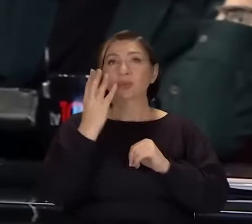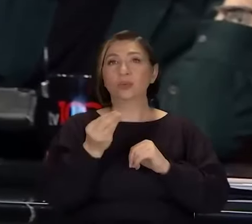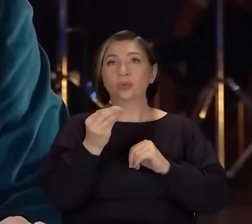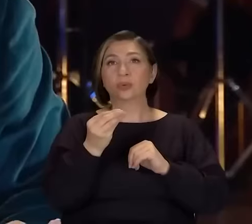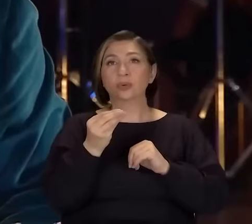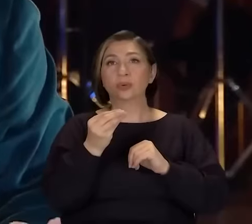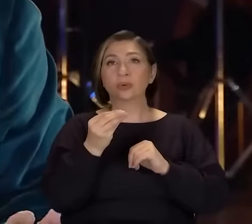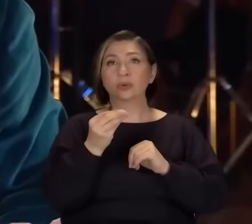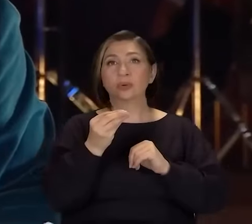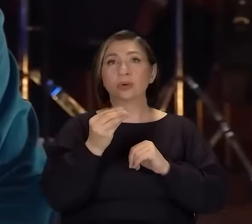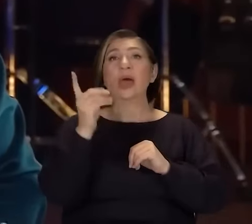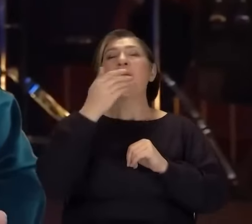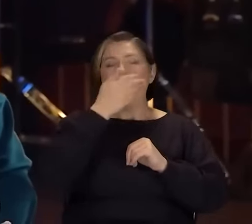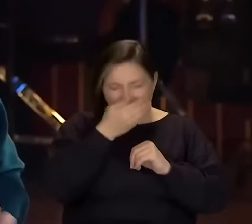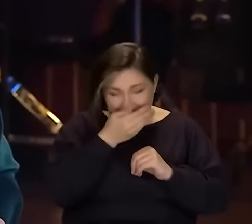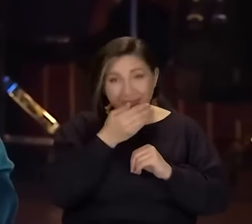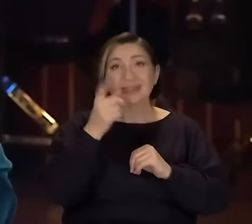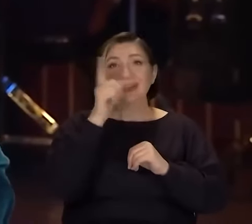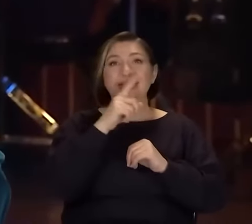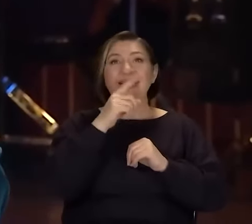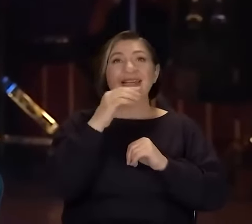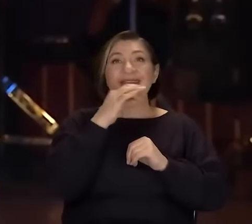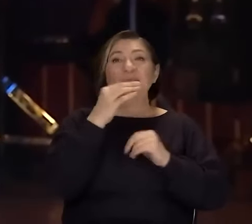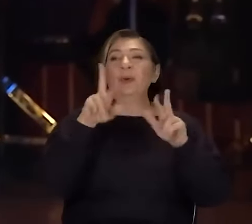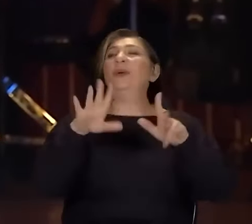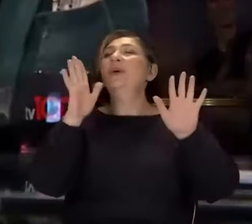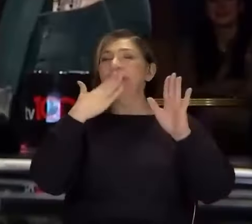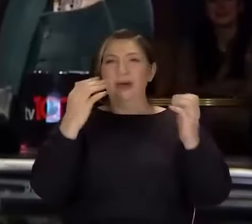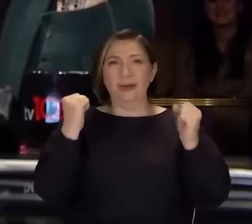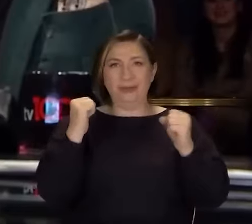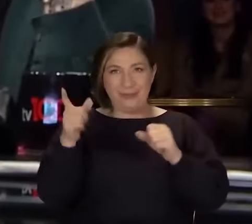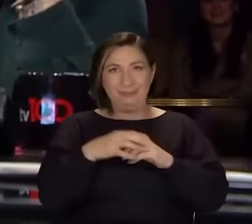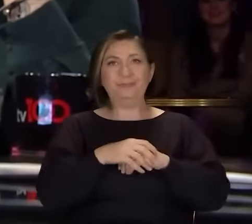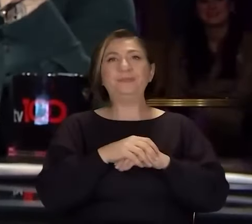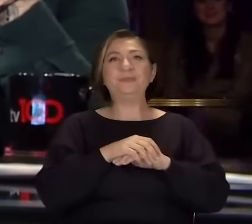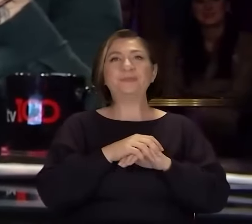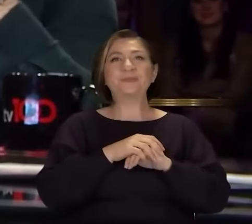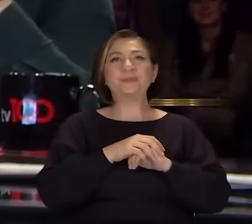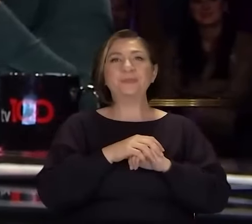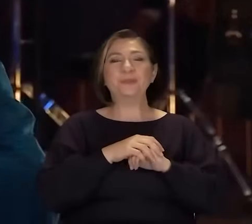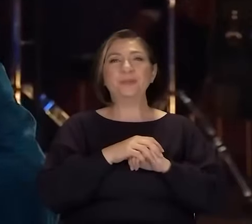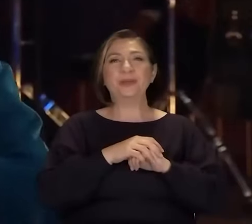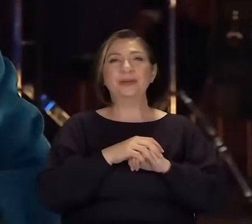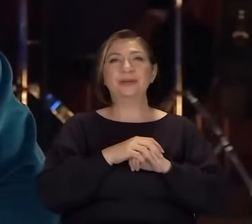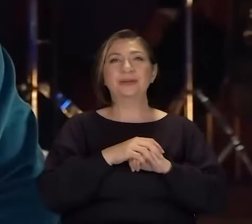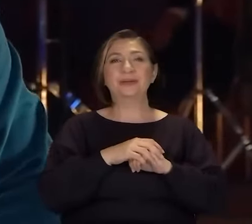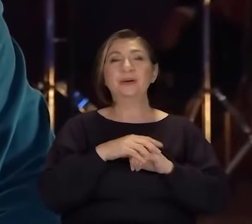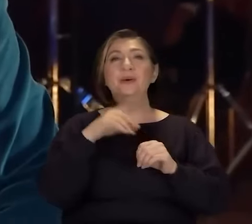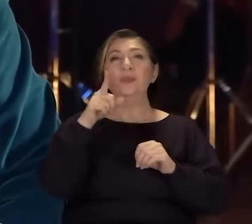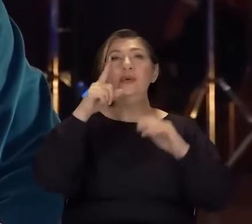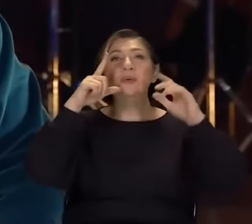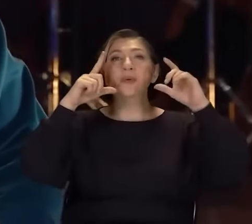Neyse, prodüktörüm hapşırıyordu. Yani ölü yaralı yok, merak etmeyin. Peki. Burada